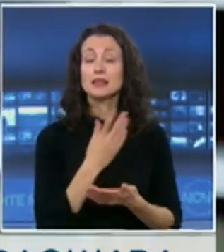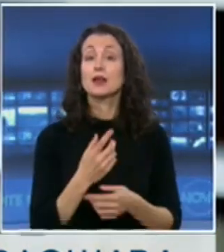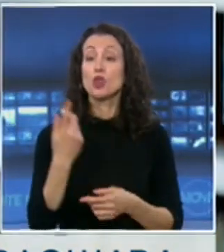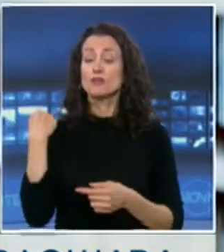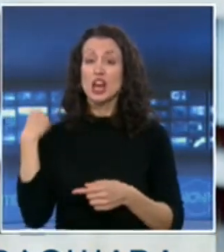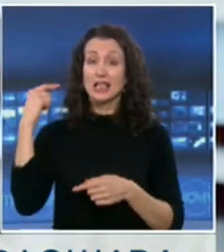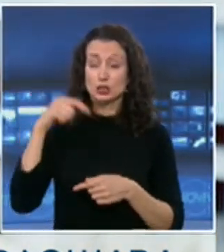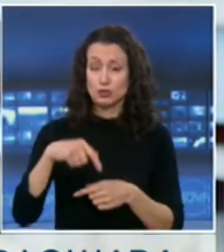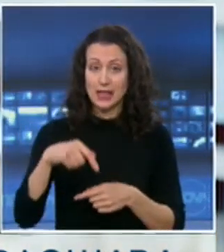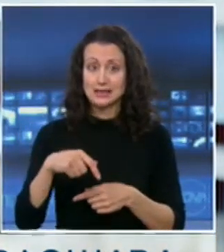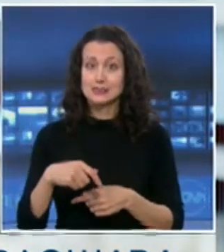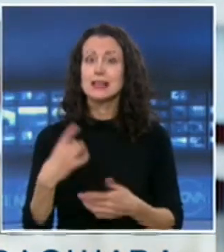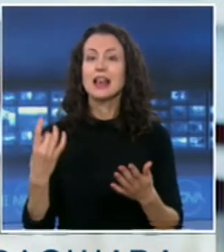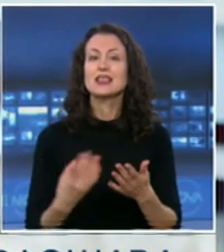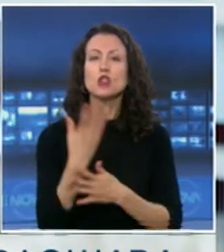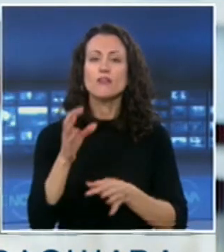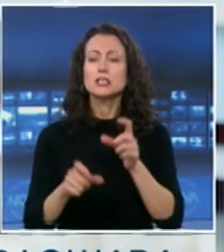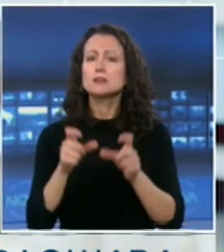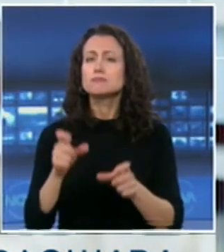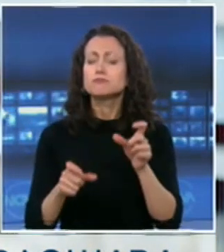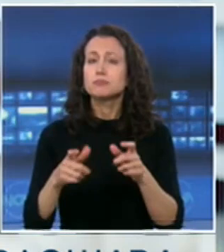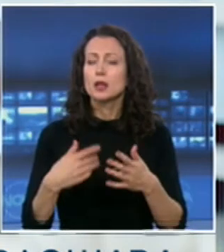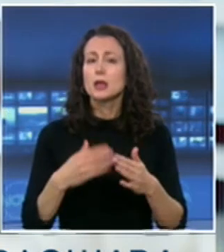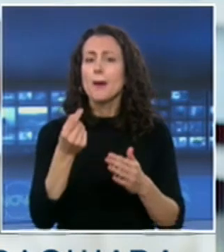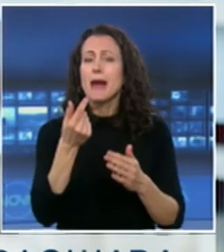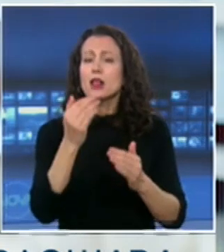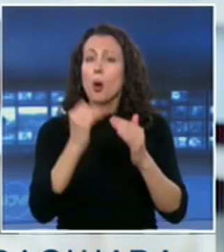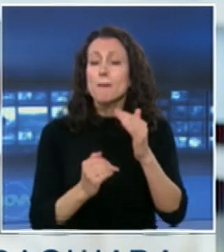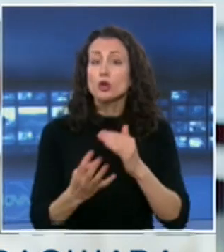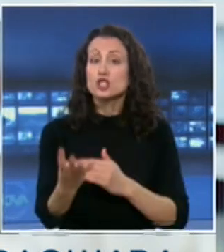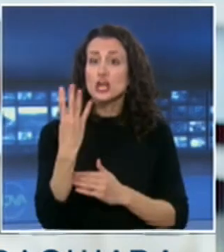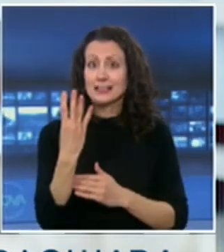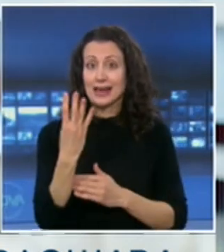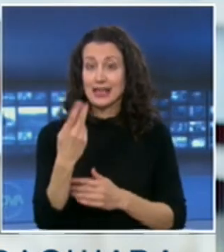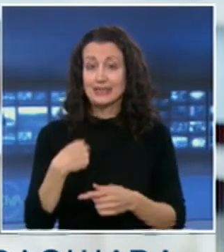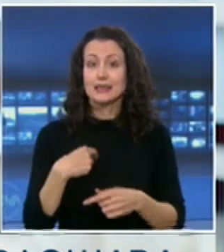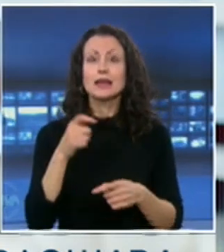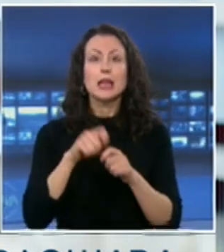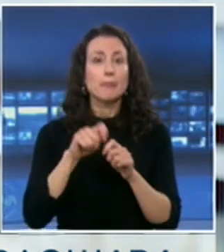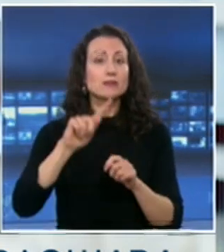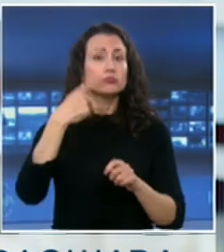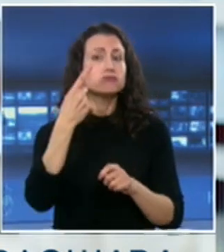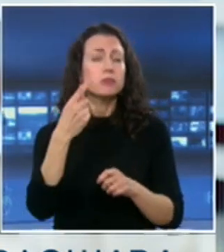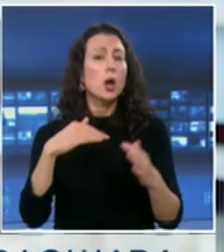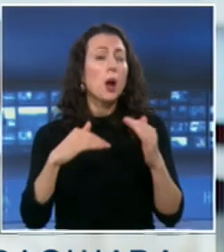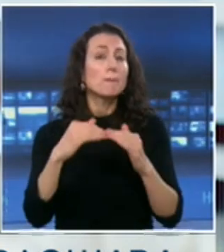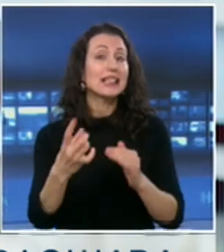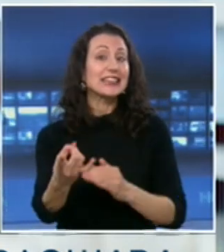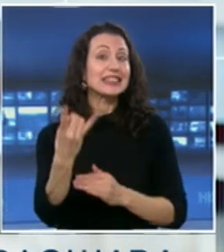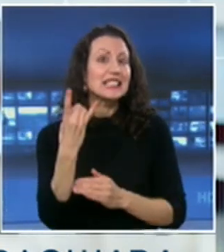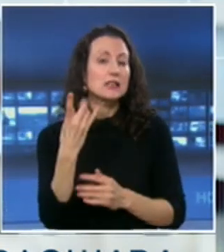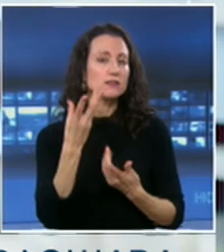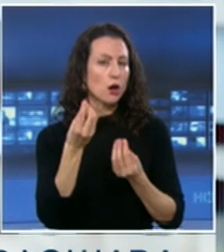новите случаи са малко под 4000. Направените PCR тестове са почти 10 000, което означава, че